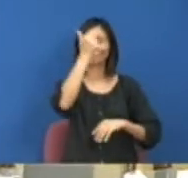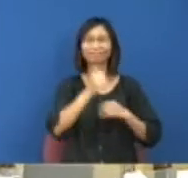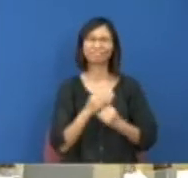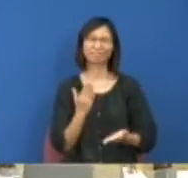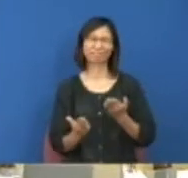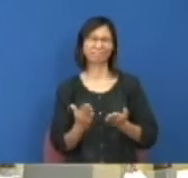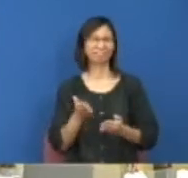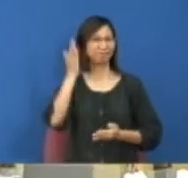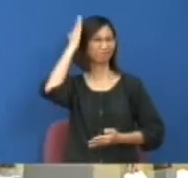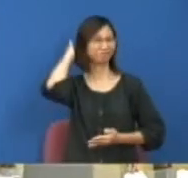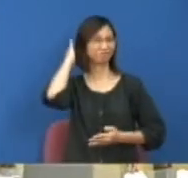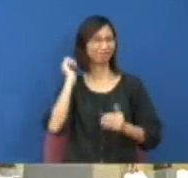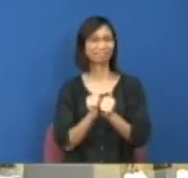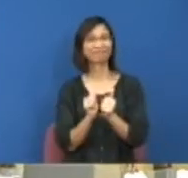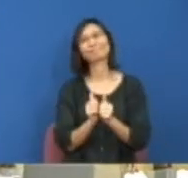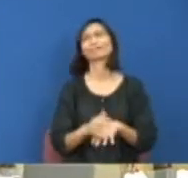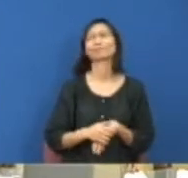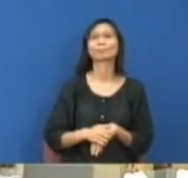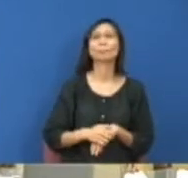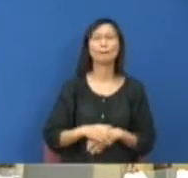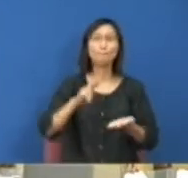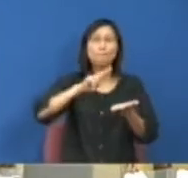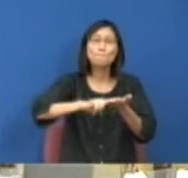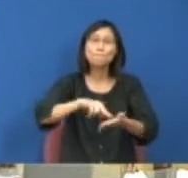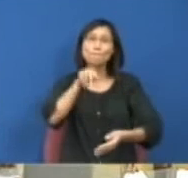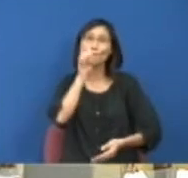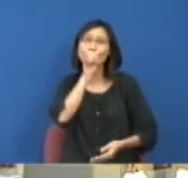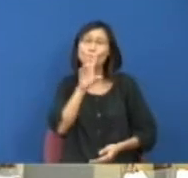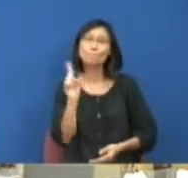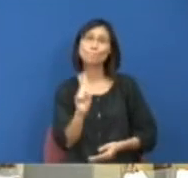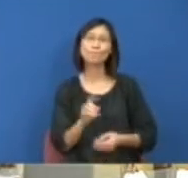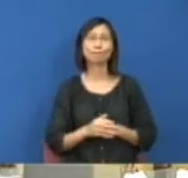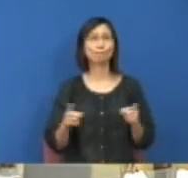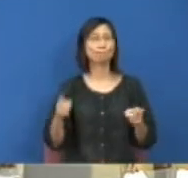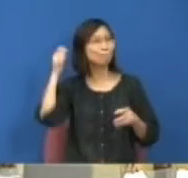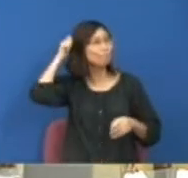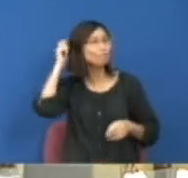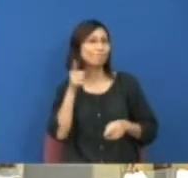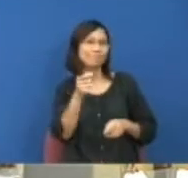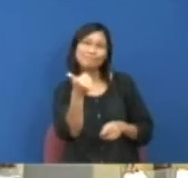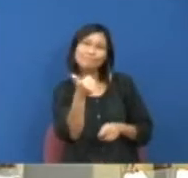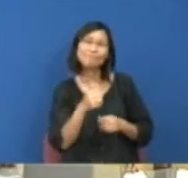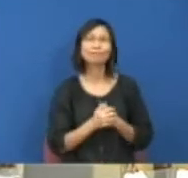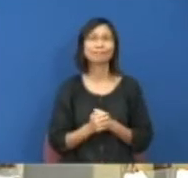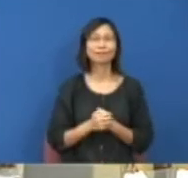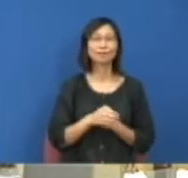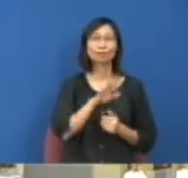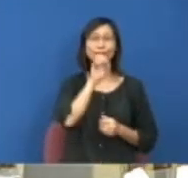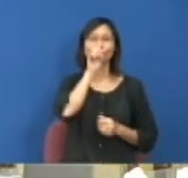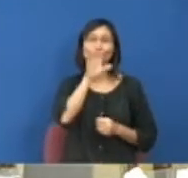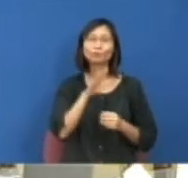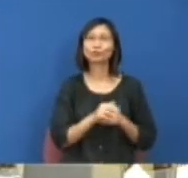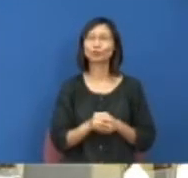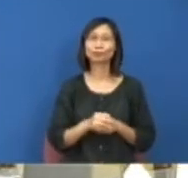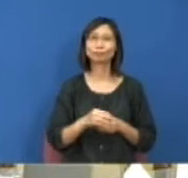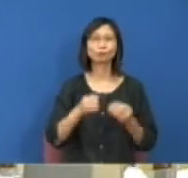友咧 ，whatever 啊。咁就佢嗰封信係咩咧？就係佢長毛你好，唔講哲學 A B C D 大